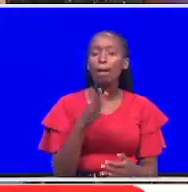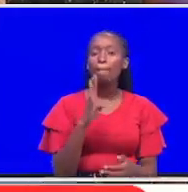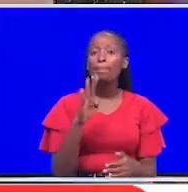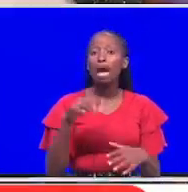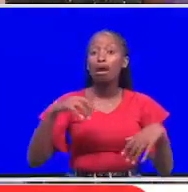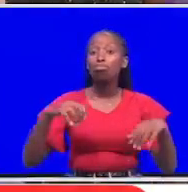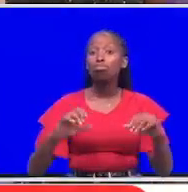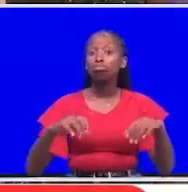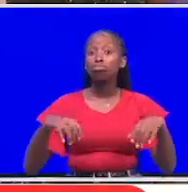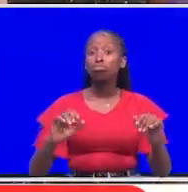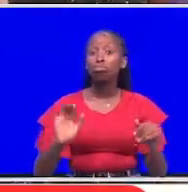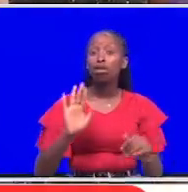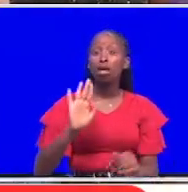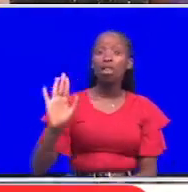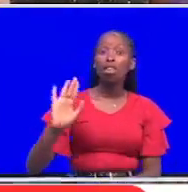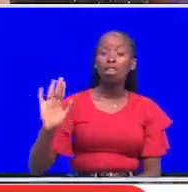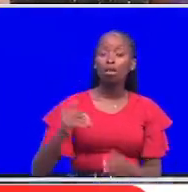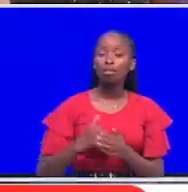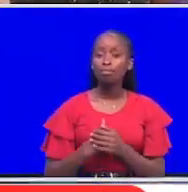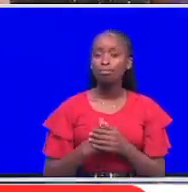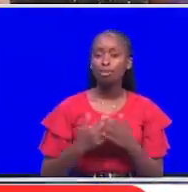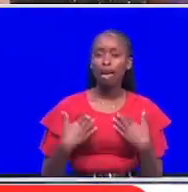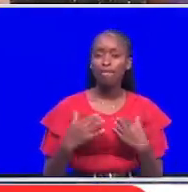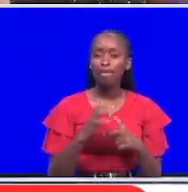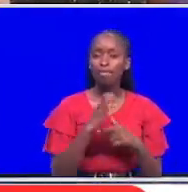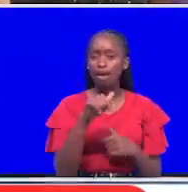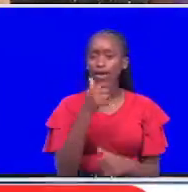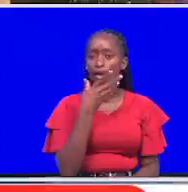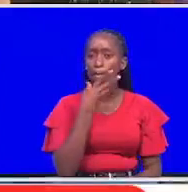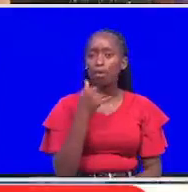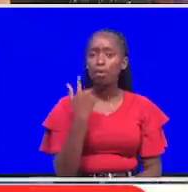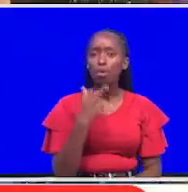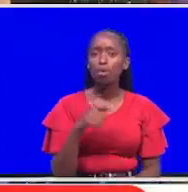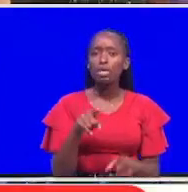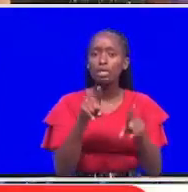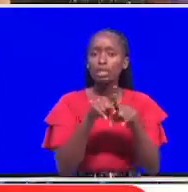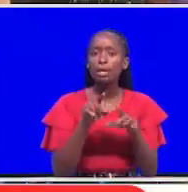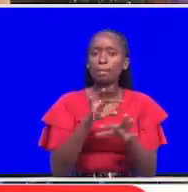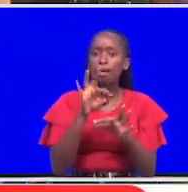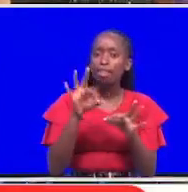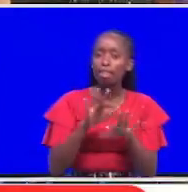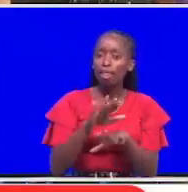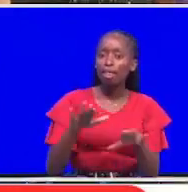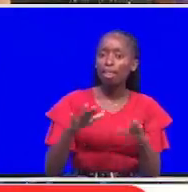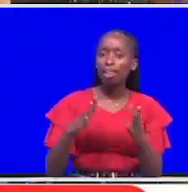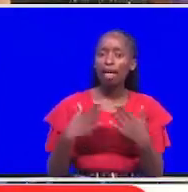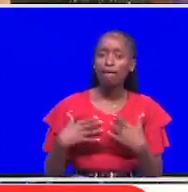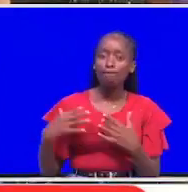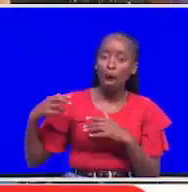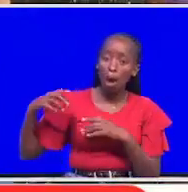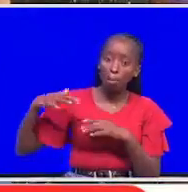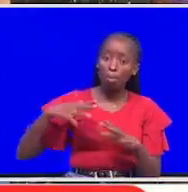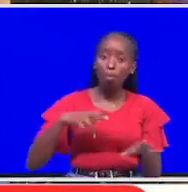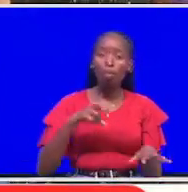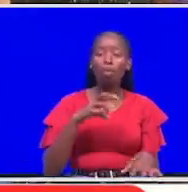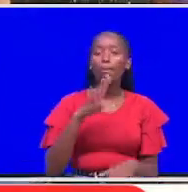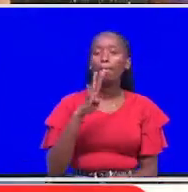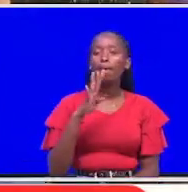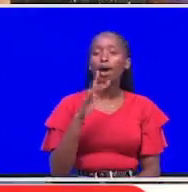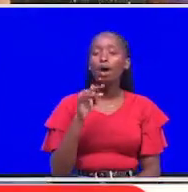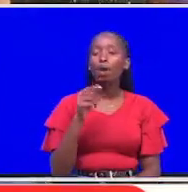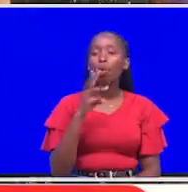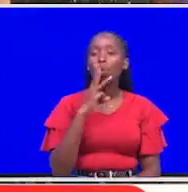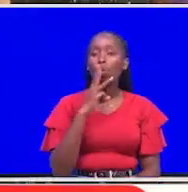Alienda na maji na pikipiki. Haya, kuna mzee pia alienda na maji hapo hapo, the same place. Yeah. The same place.